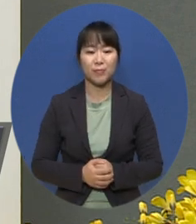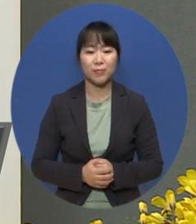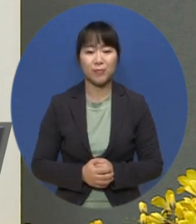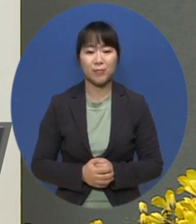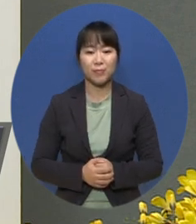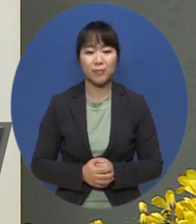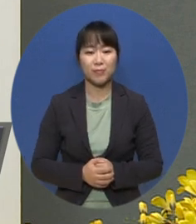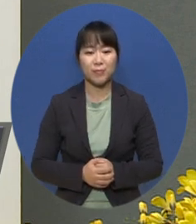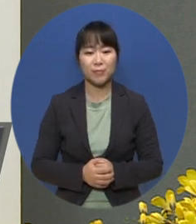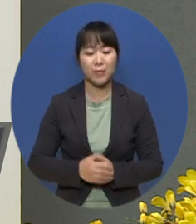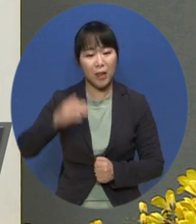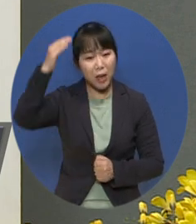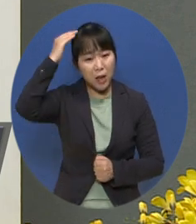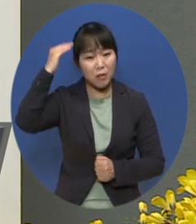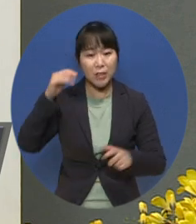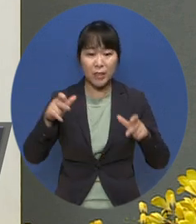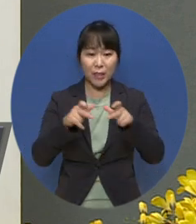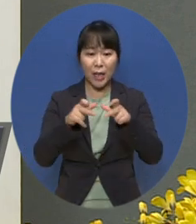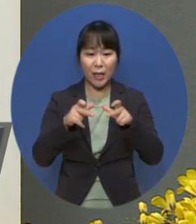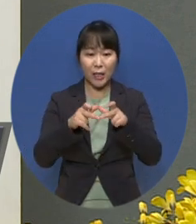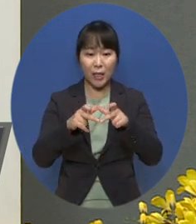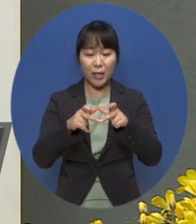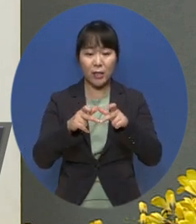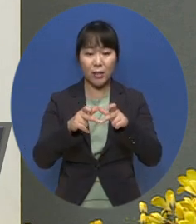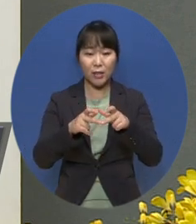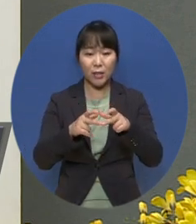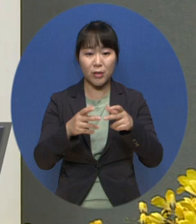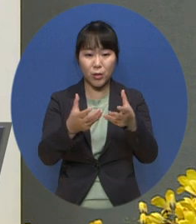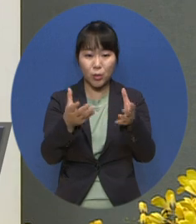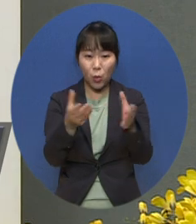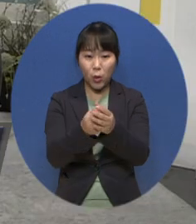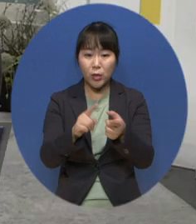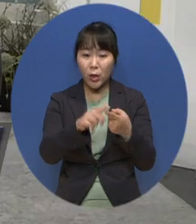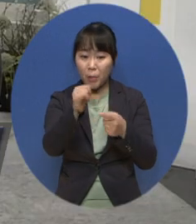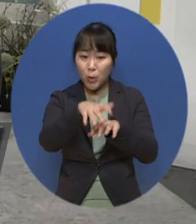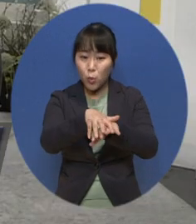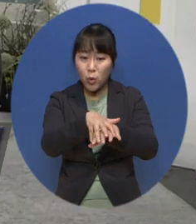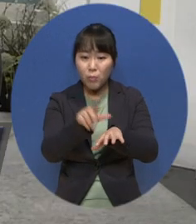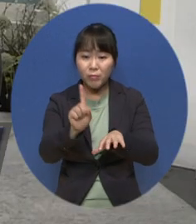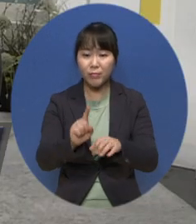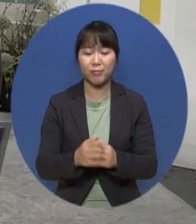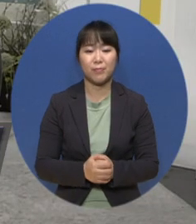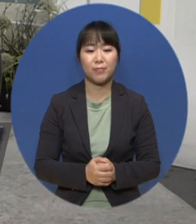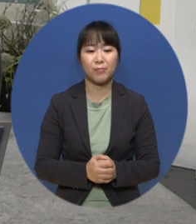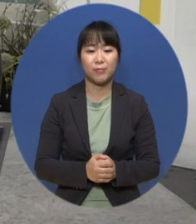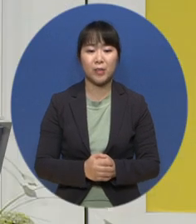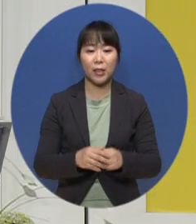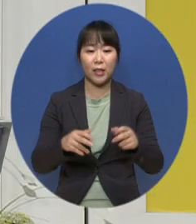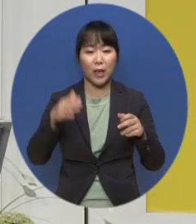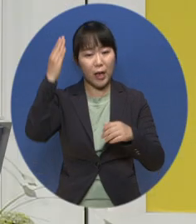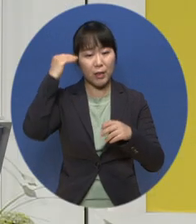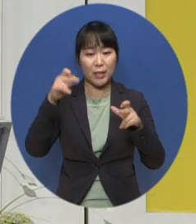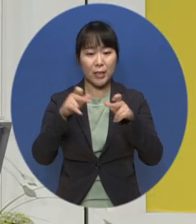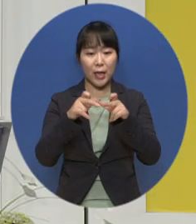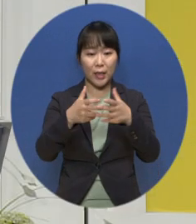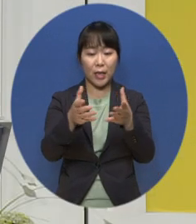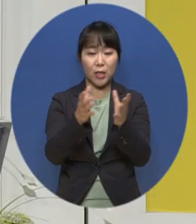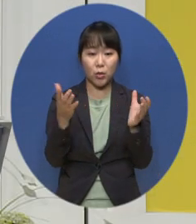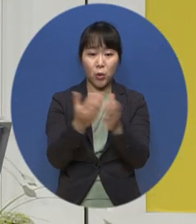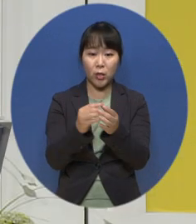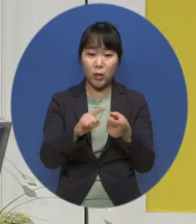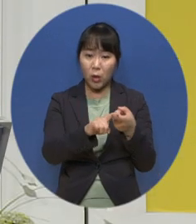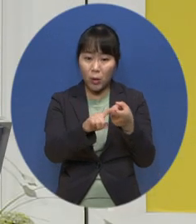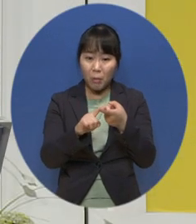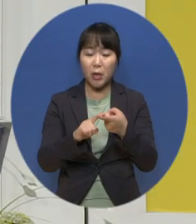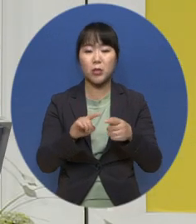2 장애인 총련 앞에 조직은 어떻게 되어 있습니까 예 장애인 총연합회 가 이제 지금이 원화가